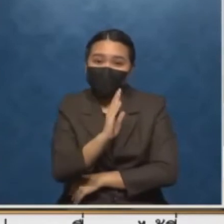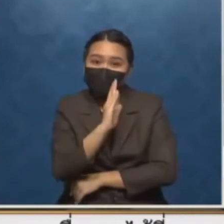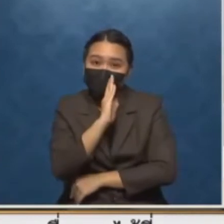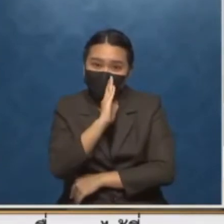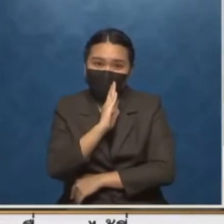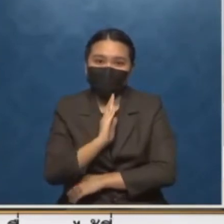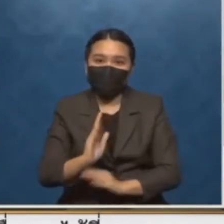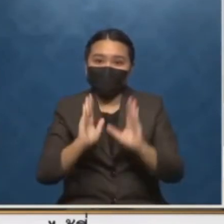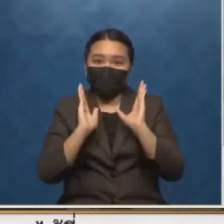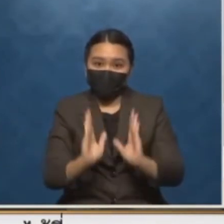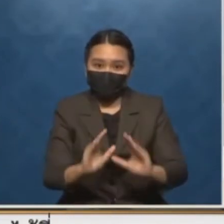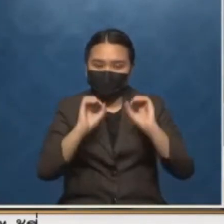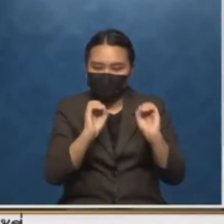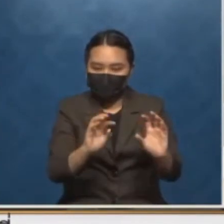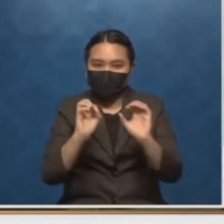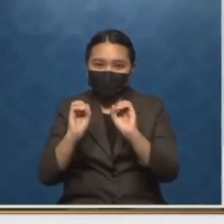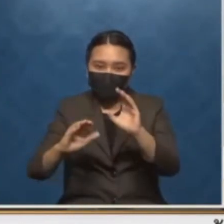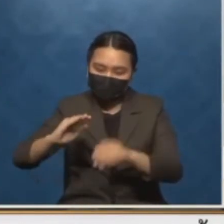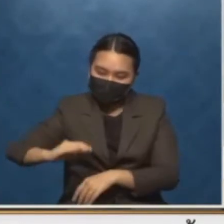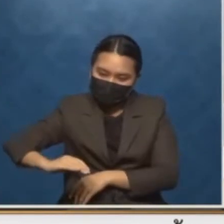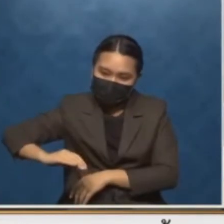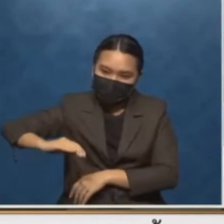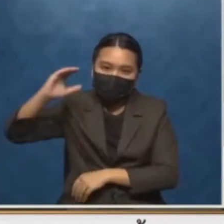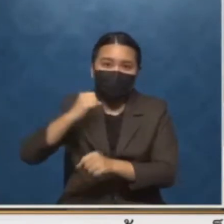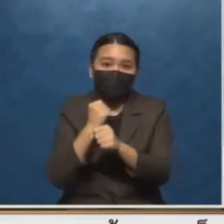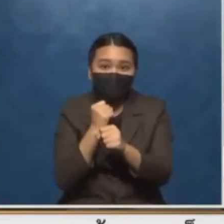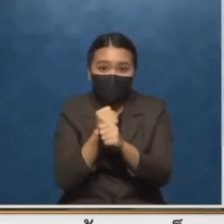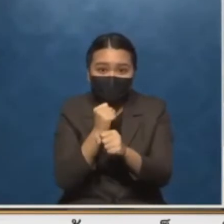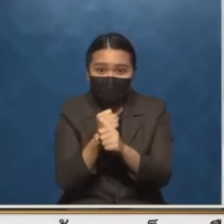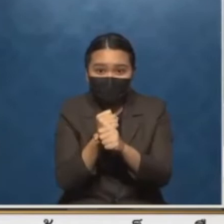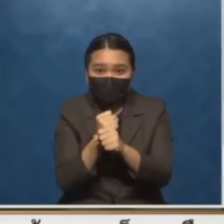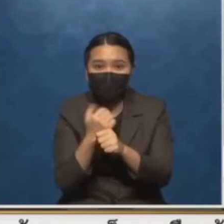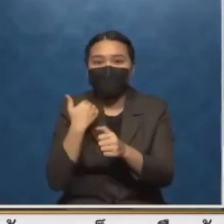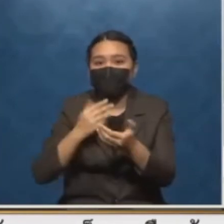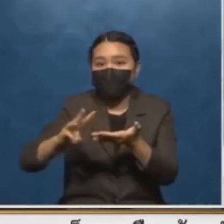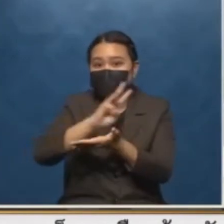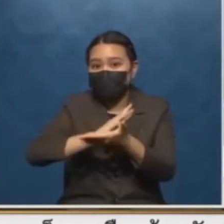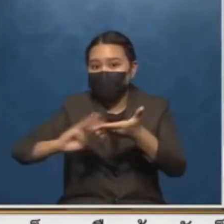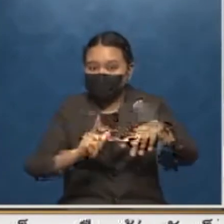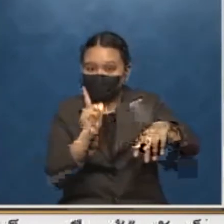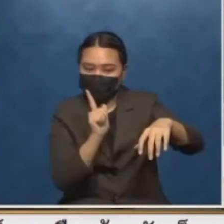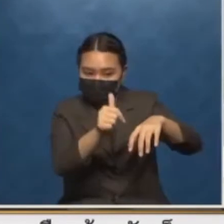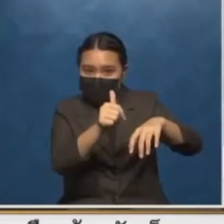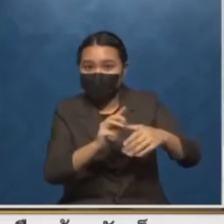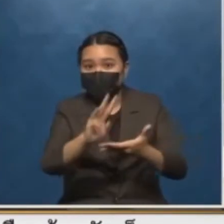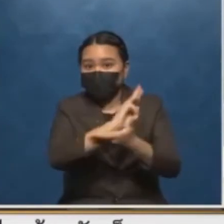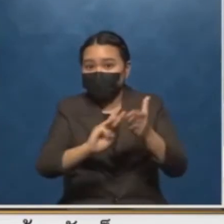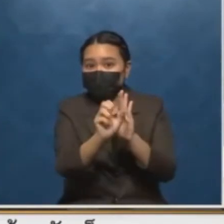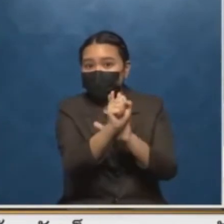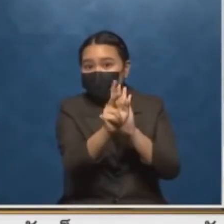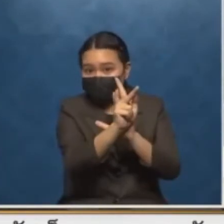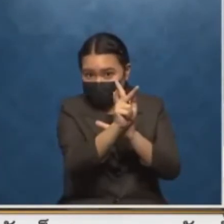นขึ้นมาเนี่ยผลิตคนขึ้นมาซึ่งมีเวลาแม่อยู่แล้วคือเวลาที่สกลนครเนี่ยเขาพร้อมจะเข้าม